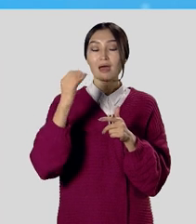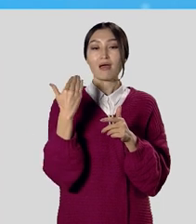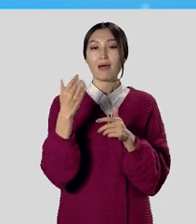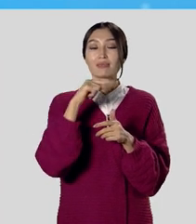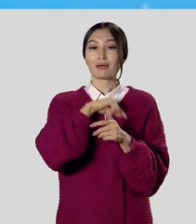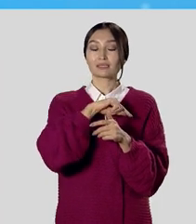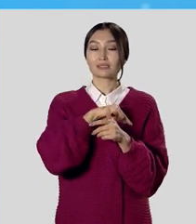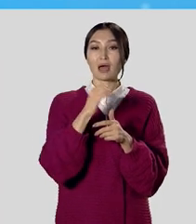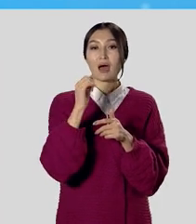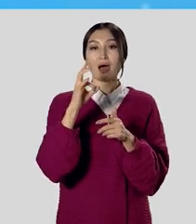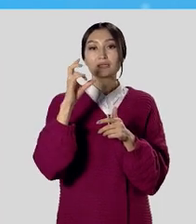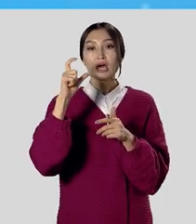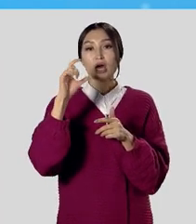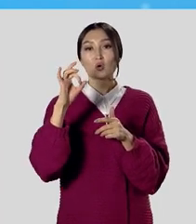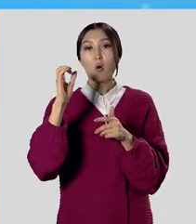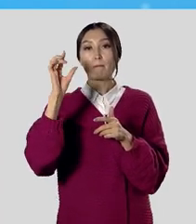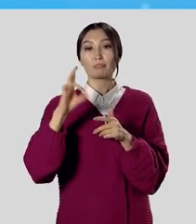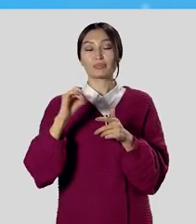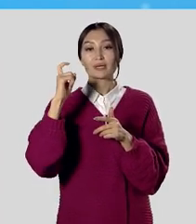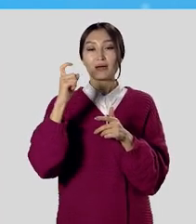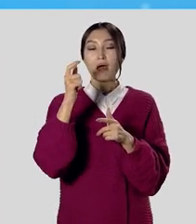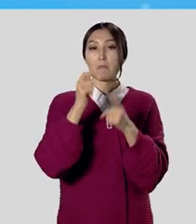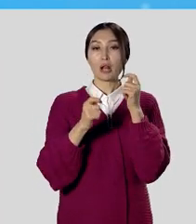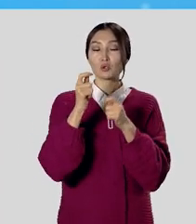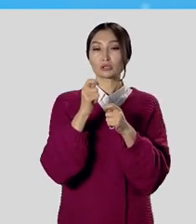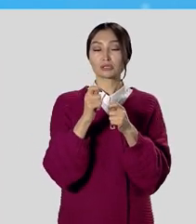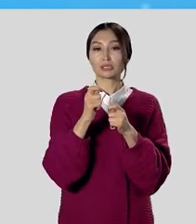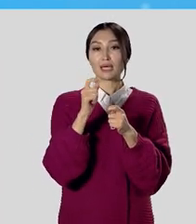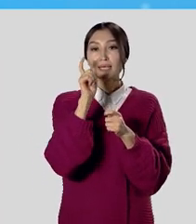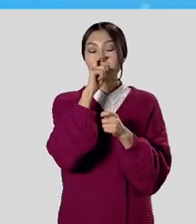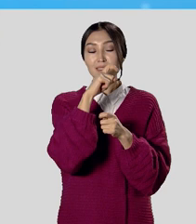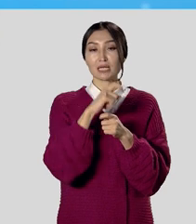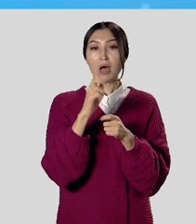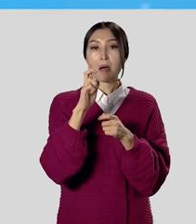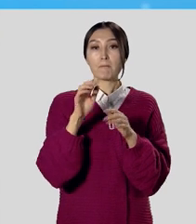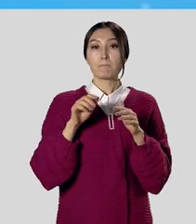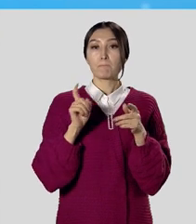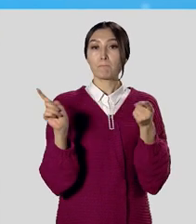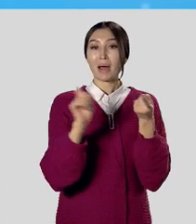анаэробных микроорганизмов, например, для молочно-кислых бактерий и дрожжей.